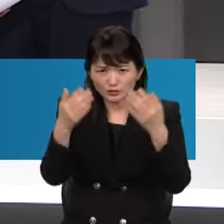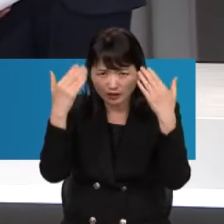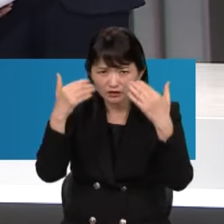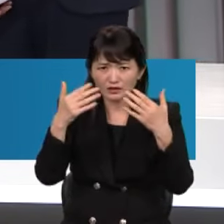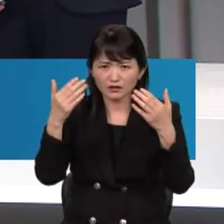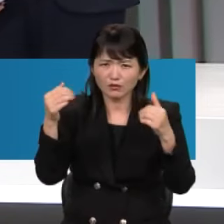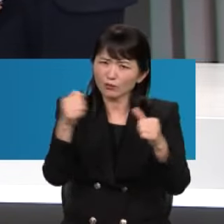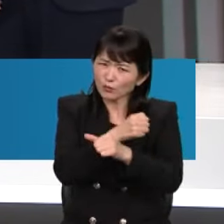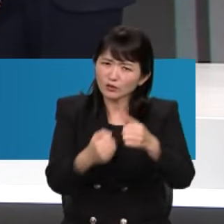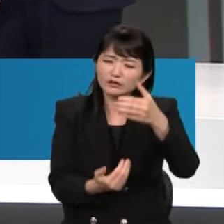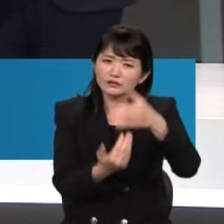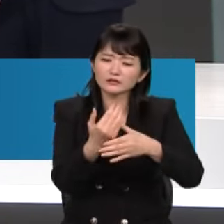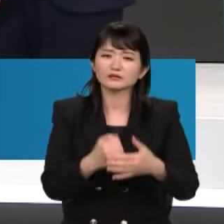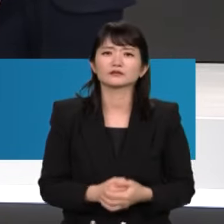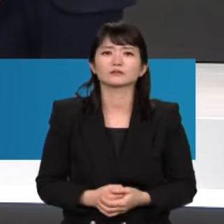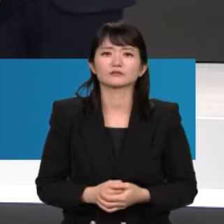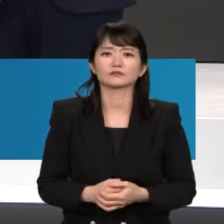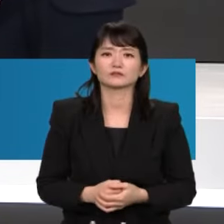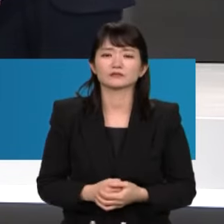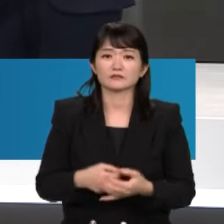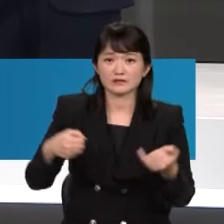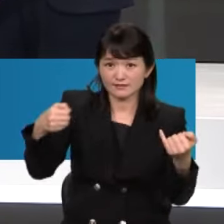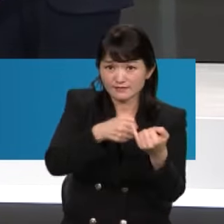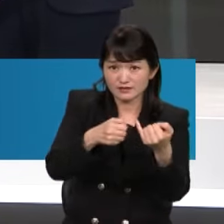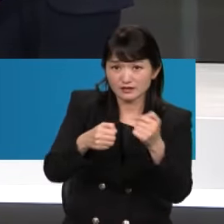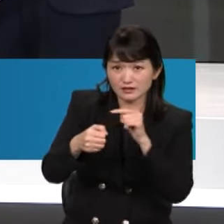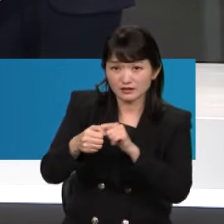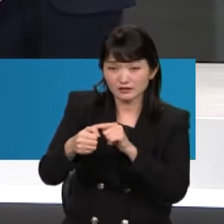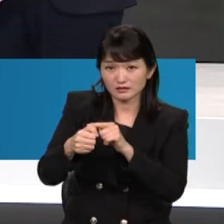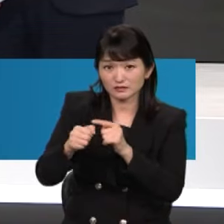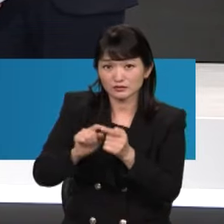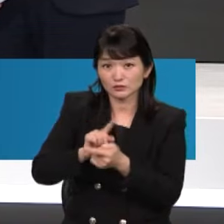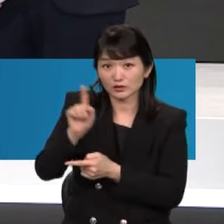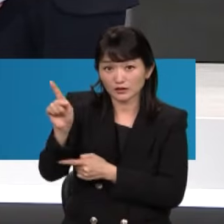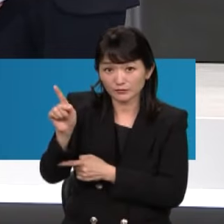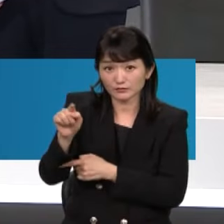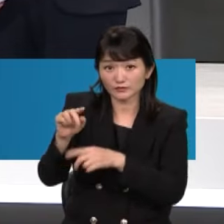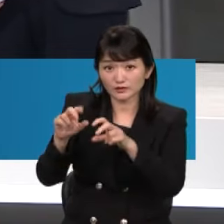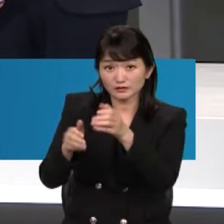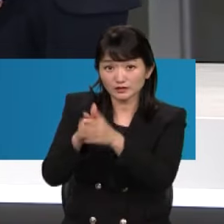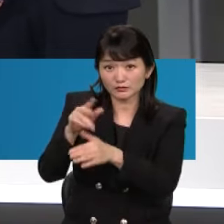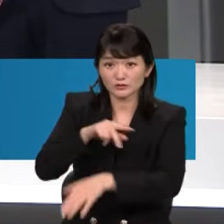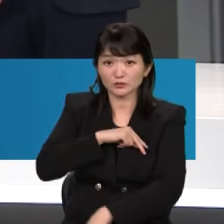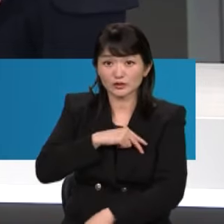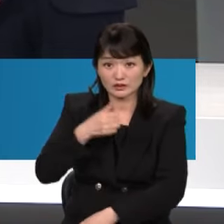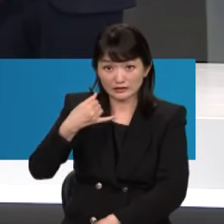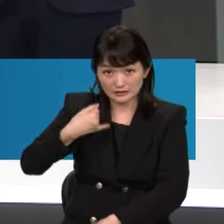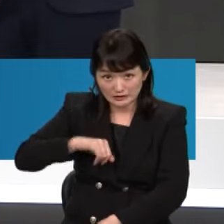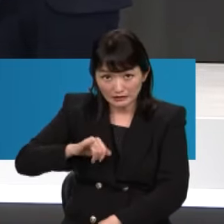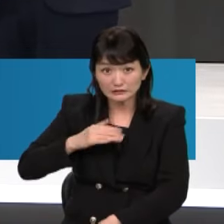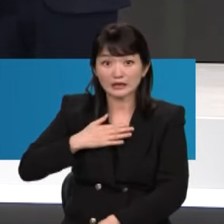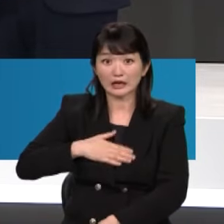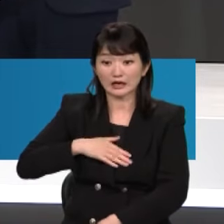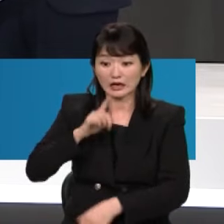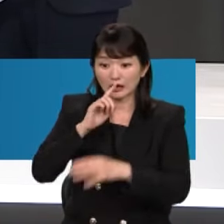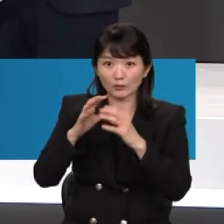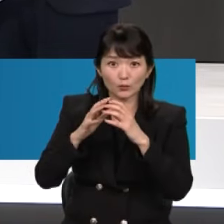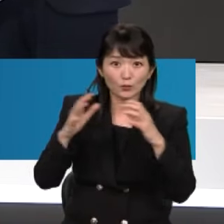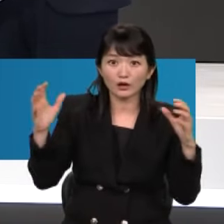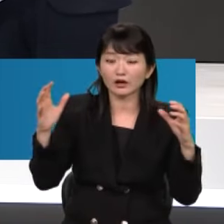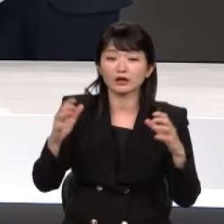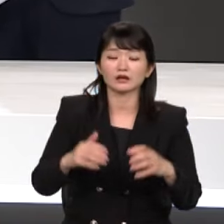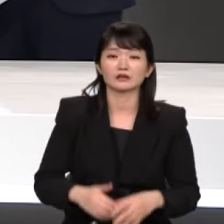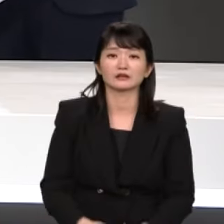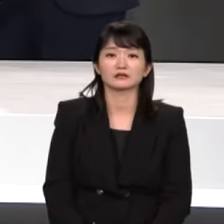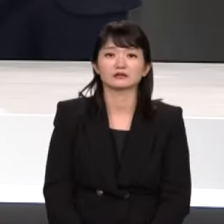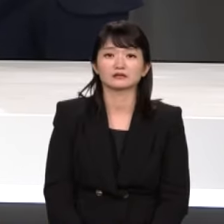학교폭력 사건입니다. 특히 가해 학생 중 한 명이 성남시 의원의 자녀란 사실이 알려지면서 논란이 커지고 있습니다.